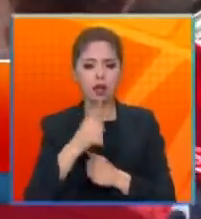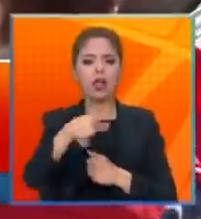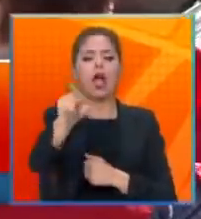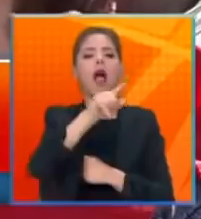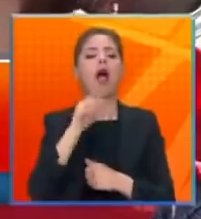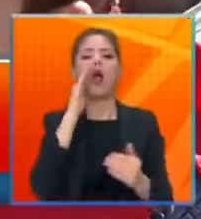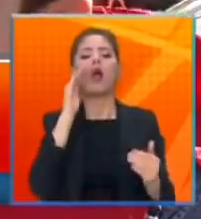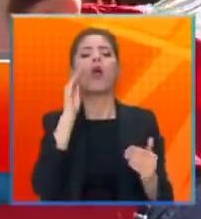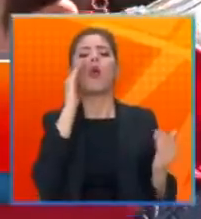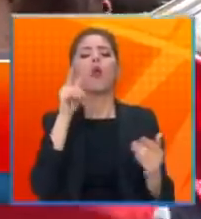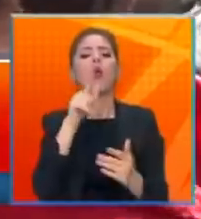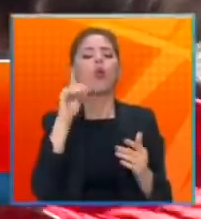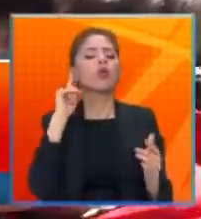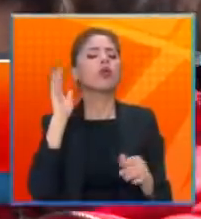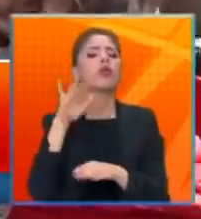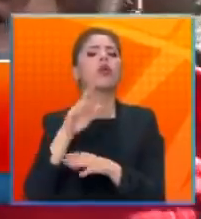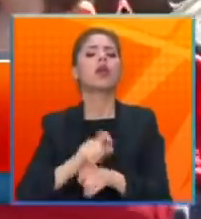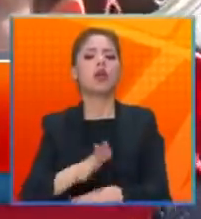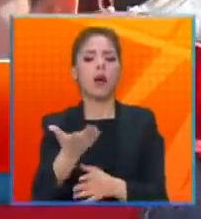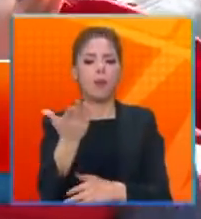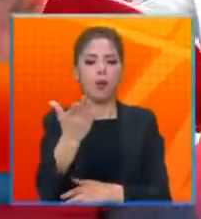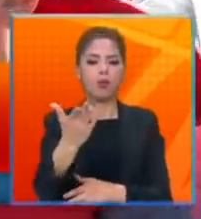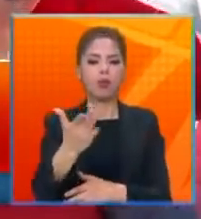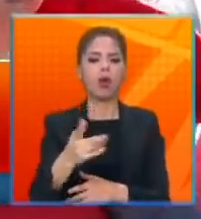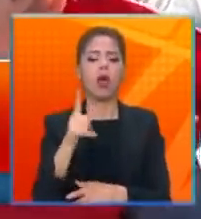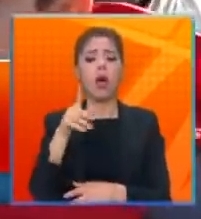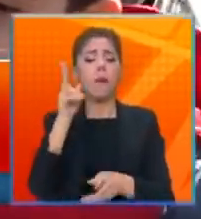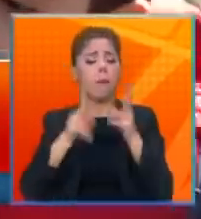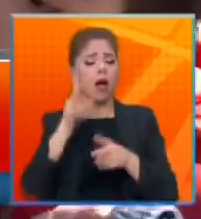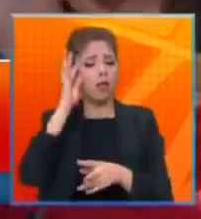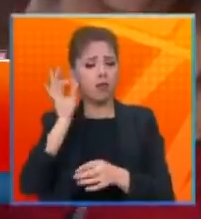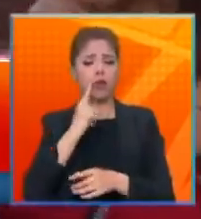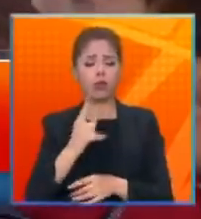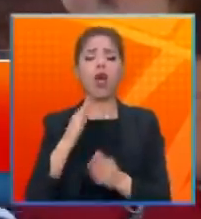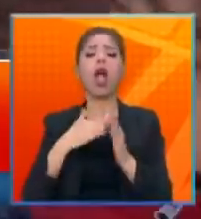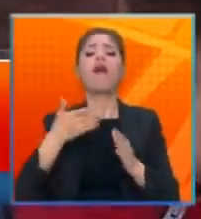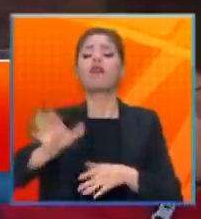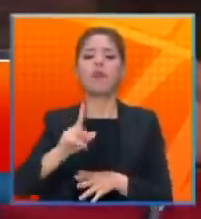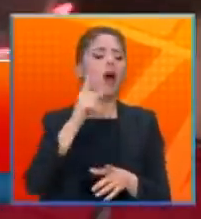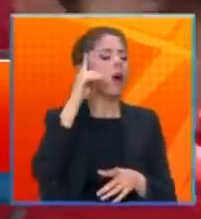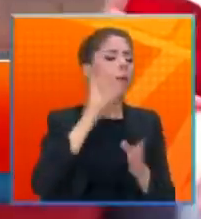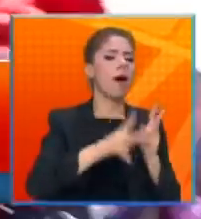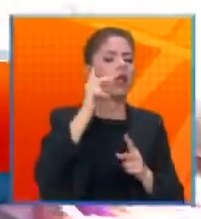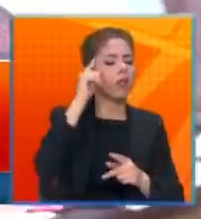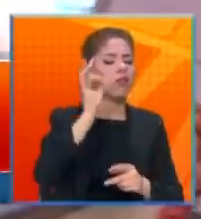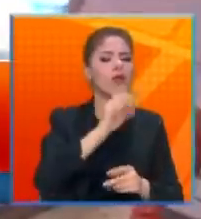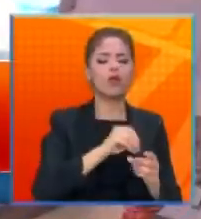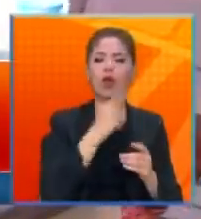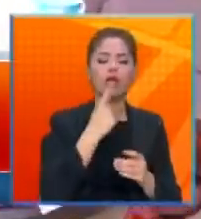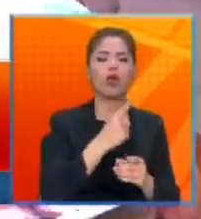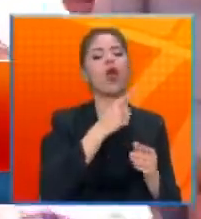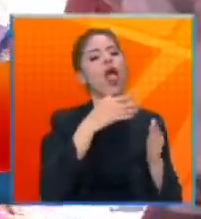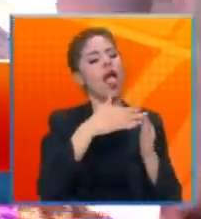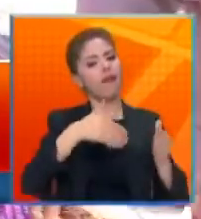profesör çıkın diyor, bir diğeri çıkmayın diyor. Biri açık havada dolaşın diyor, diğeri evde oturun, kimseye dokunmuyor diyor. Çocukların ruh sağlığı için de